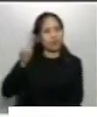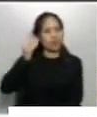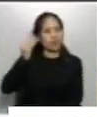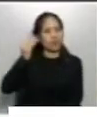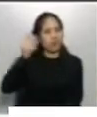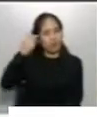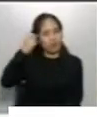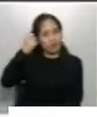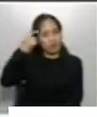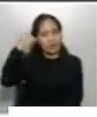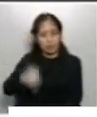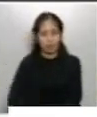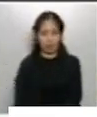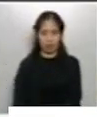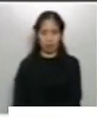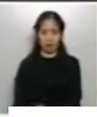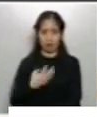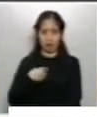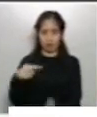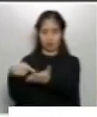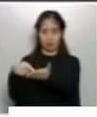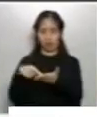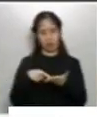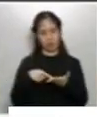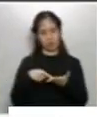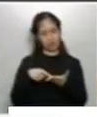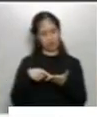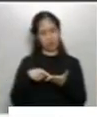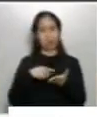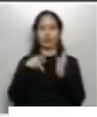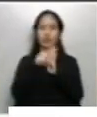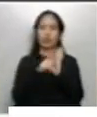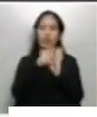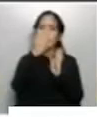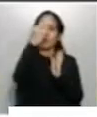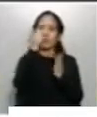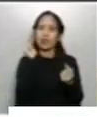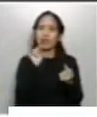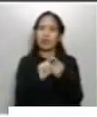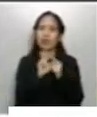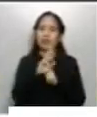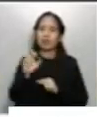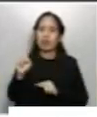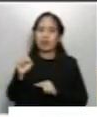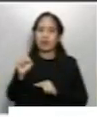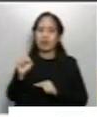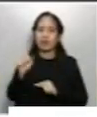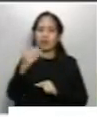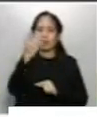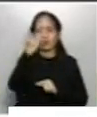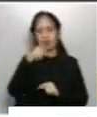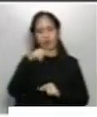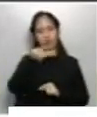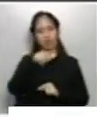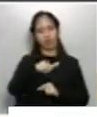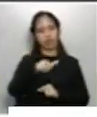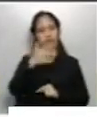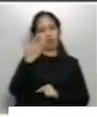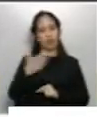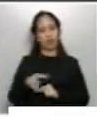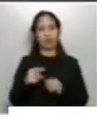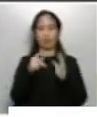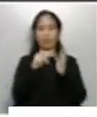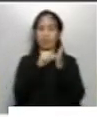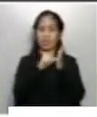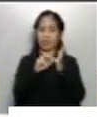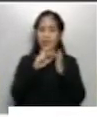นะที่ท่านเอาเข้ามาเนี่ยว่าเอ๊ะกฎหมายนี่ทำไมเข้ามารัฐสภาเพราะโดยหลักการแล้วการแก้ไขร่